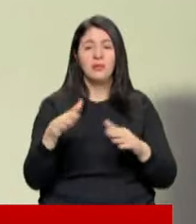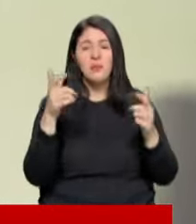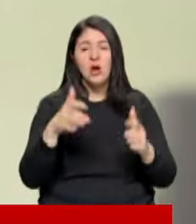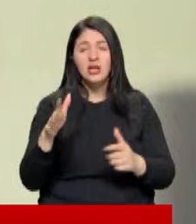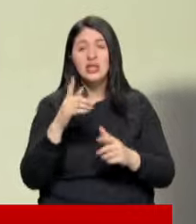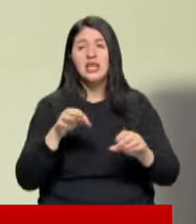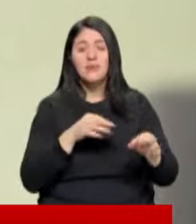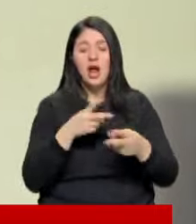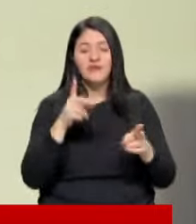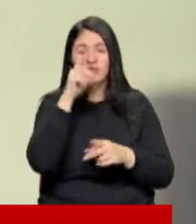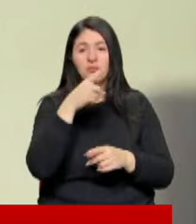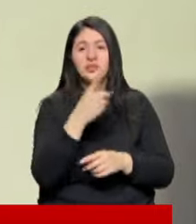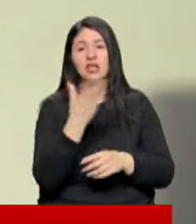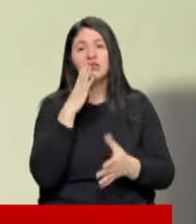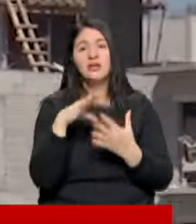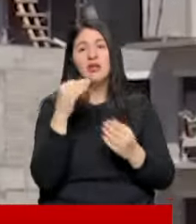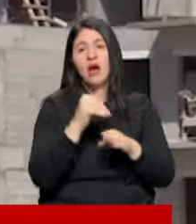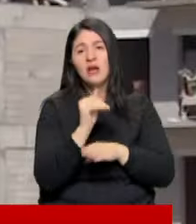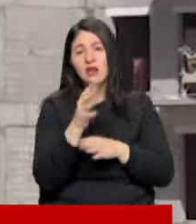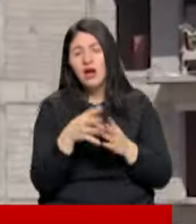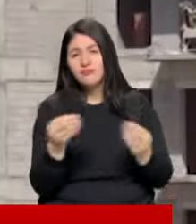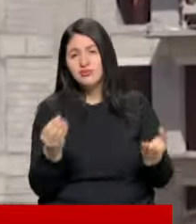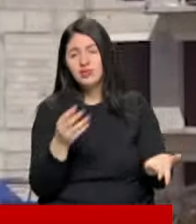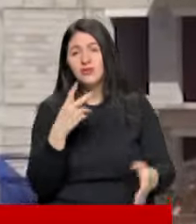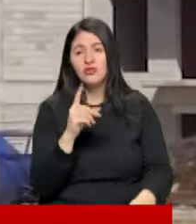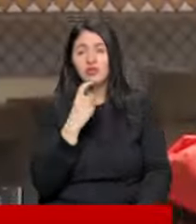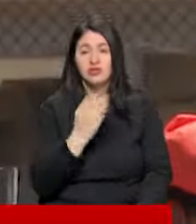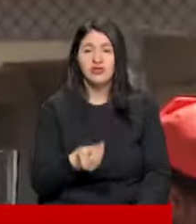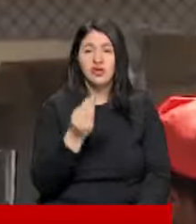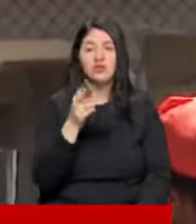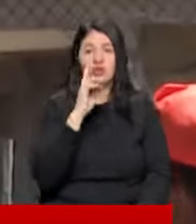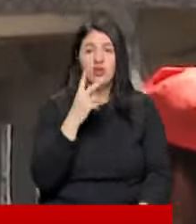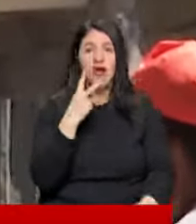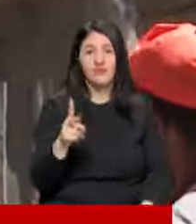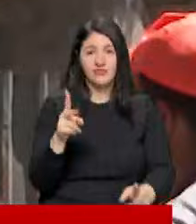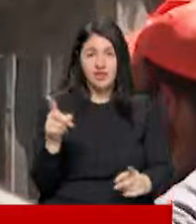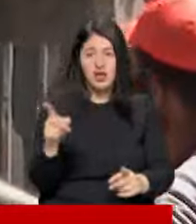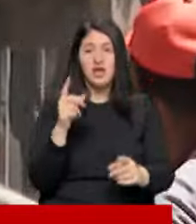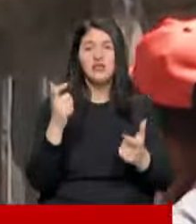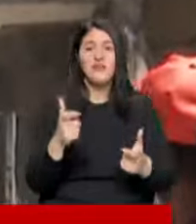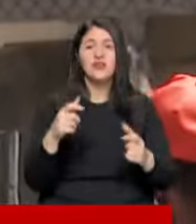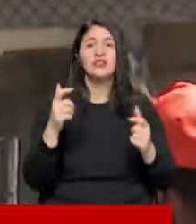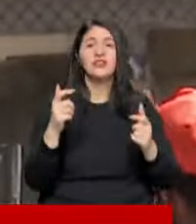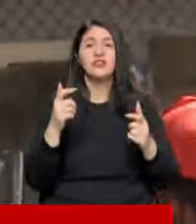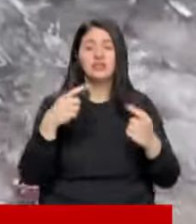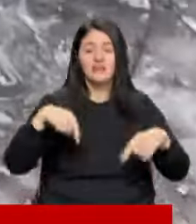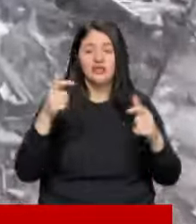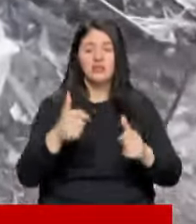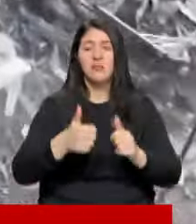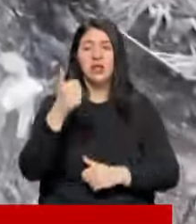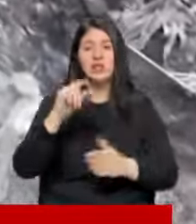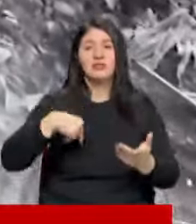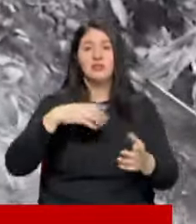imar affları yüzünden binlerce insan hayatını kaybetti. 2019 yılında çıkan son imar affında Çevre ve Şehircilik Bakanı olarak imzası vardı Murat